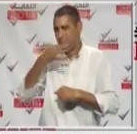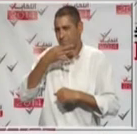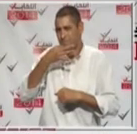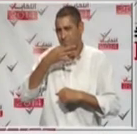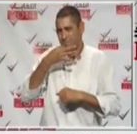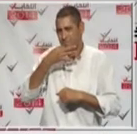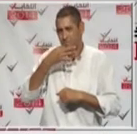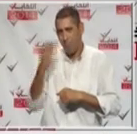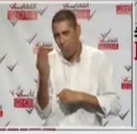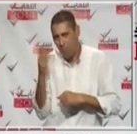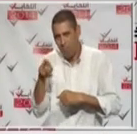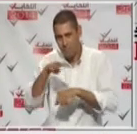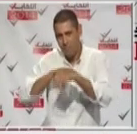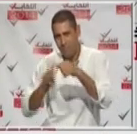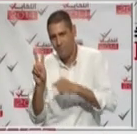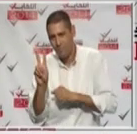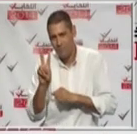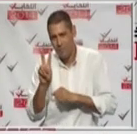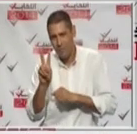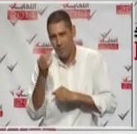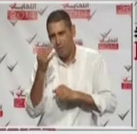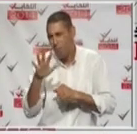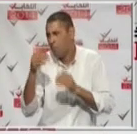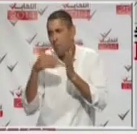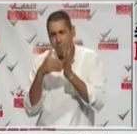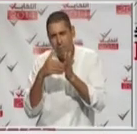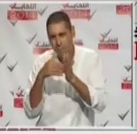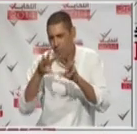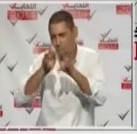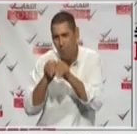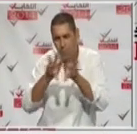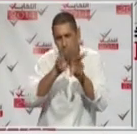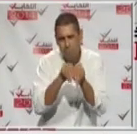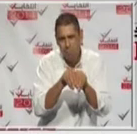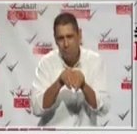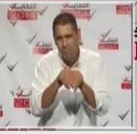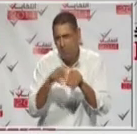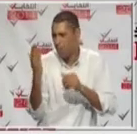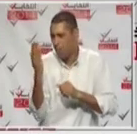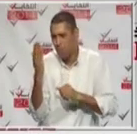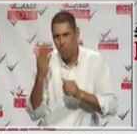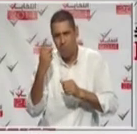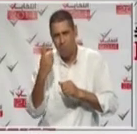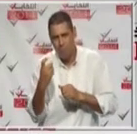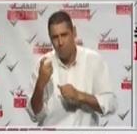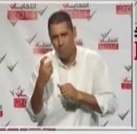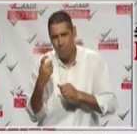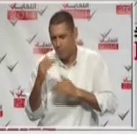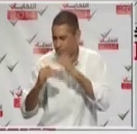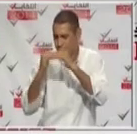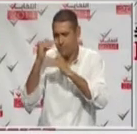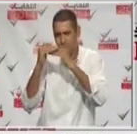500,000 نسمة الذين يقتلون في هذه المنطقة يحتاج اليوم إلى نهضة